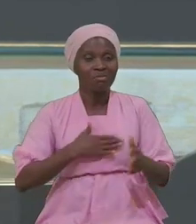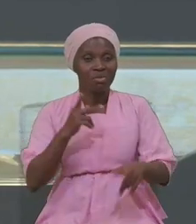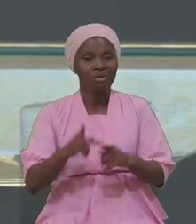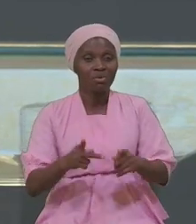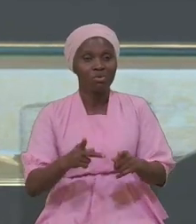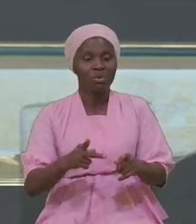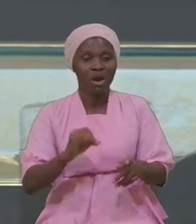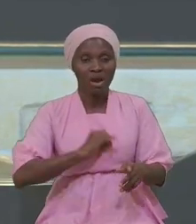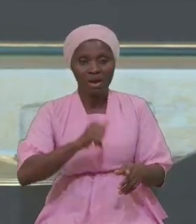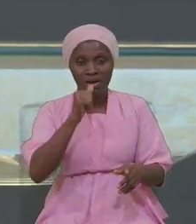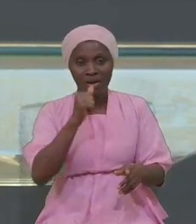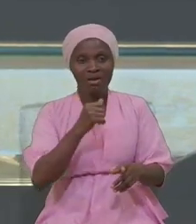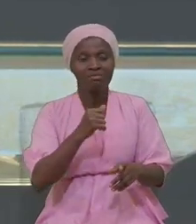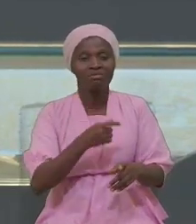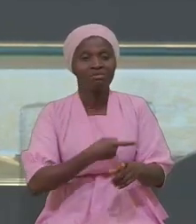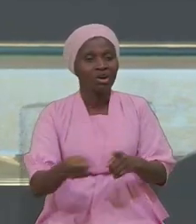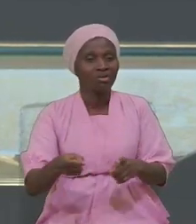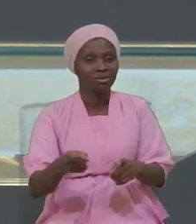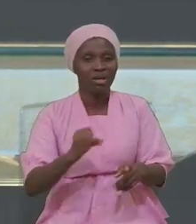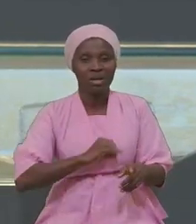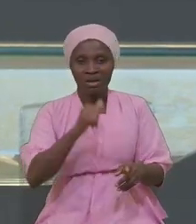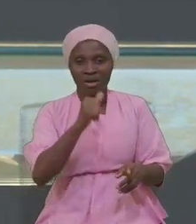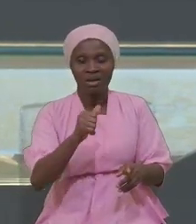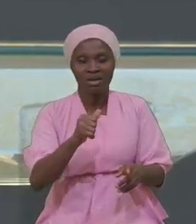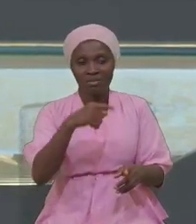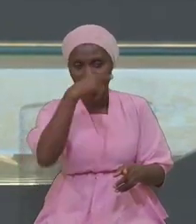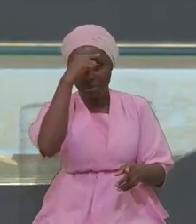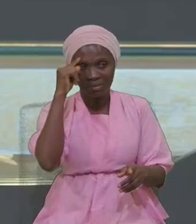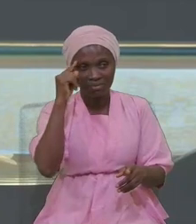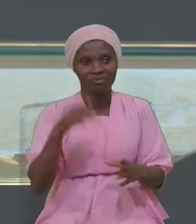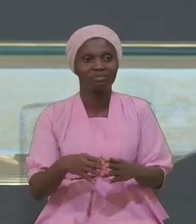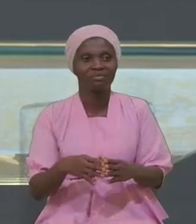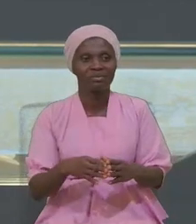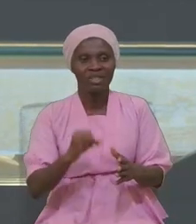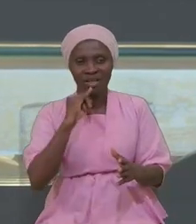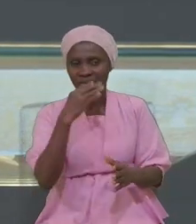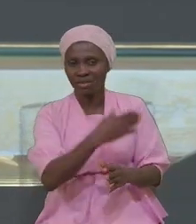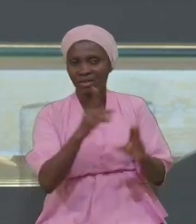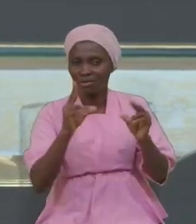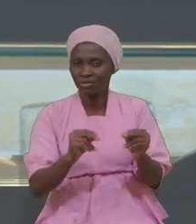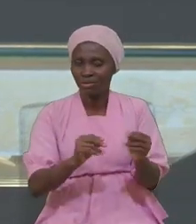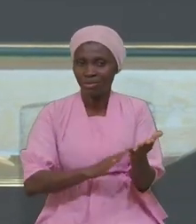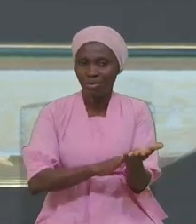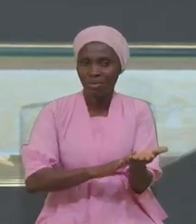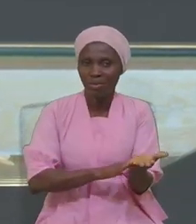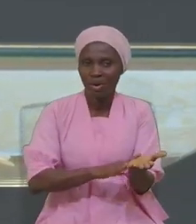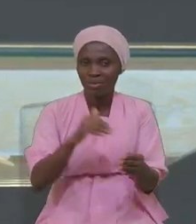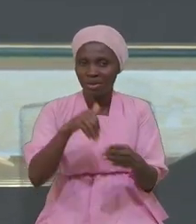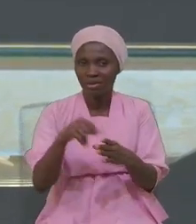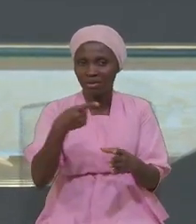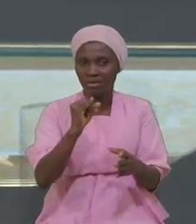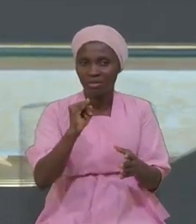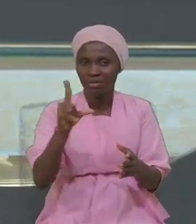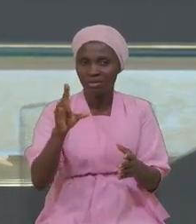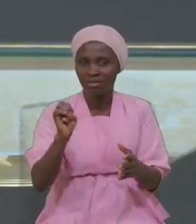tristesse, l'épouvante me saisit. N'y a-t-il point de baume en Galade? N'y a-t-il point